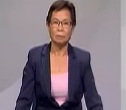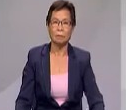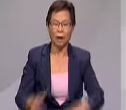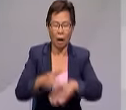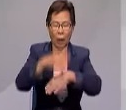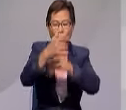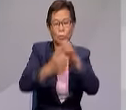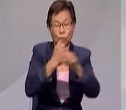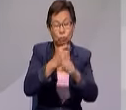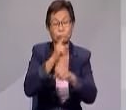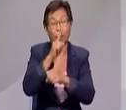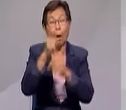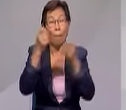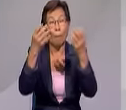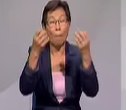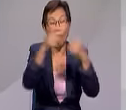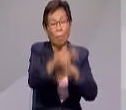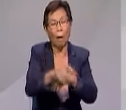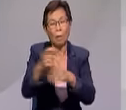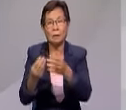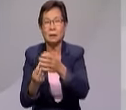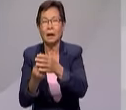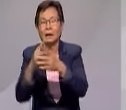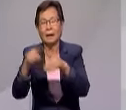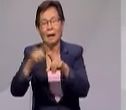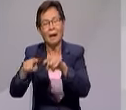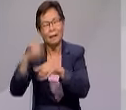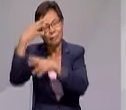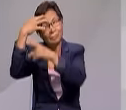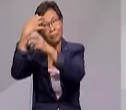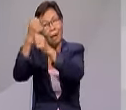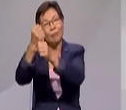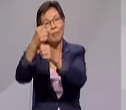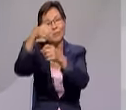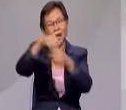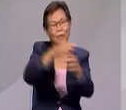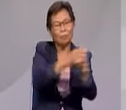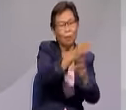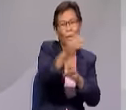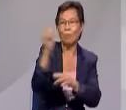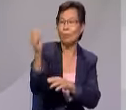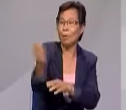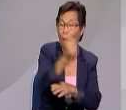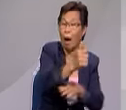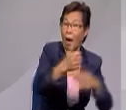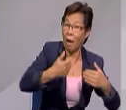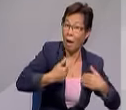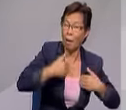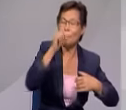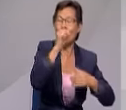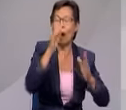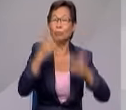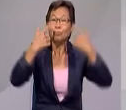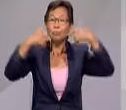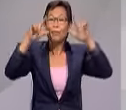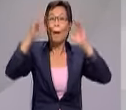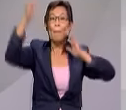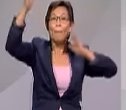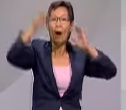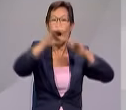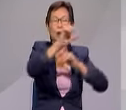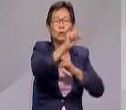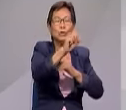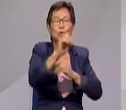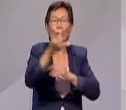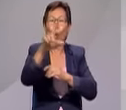Awal tahun sudah pastinya ramai yang menanam pelbagai azam, terutama dalam kerjaya masing-masing. Tidak ketinggalan penyanyi terkenal tanah air Lan